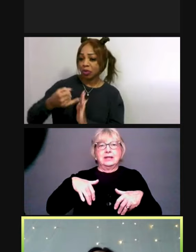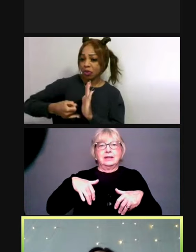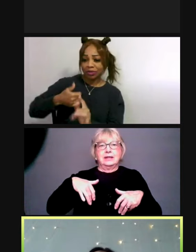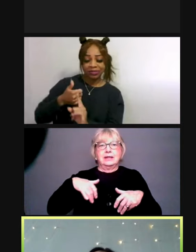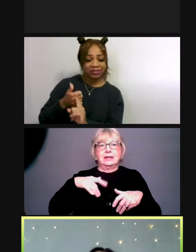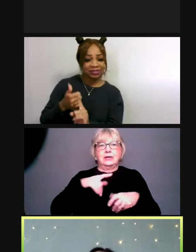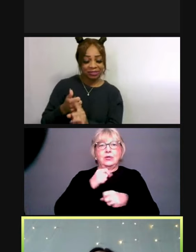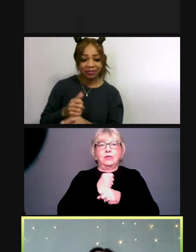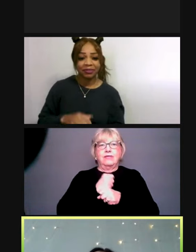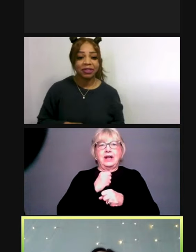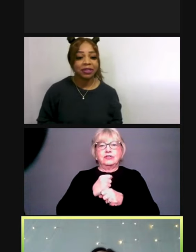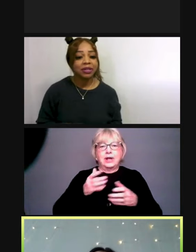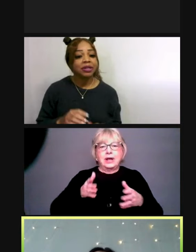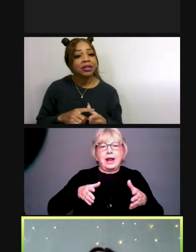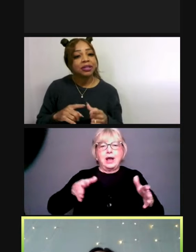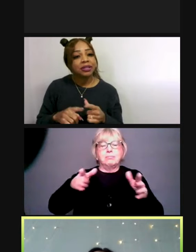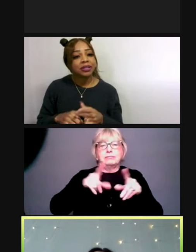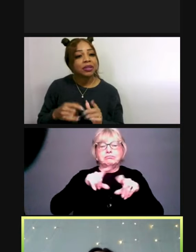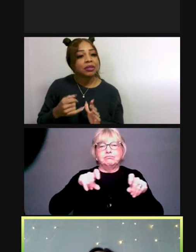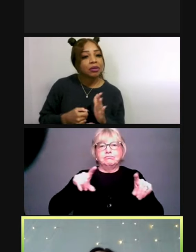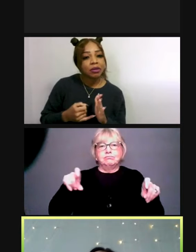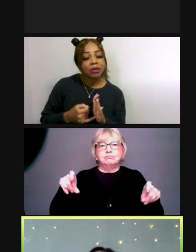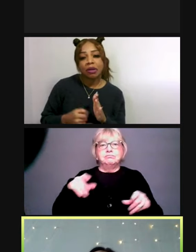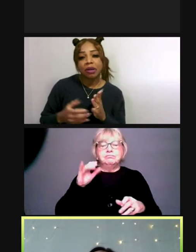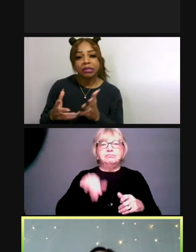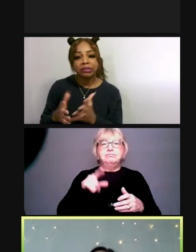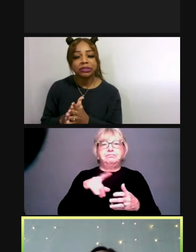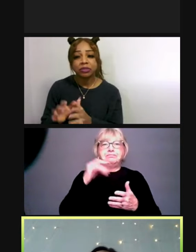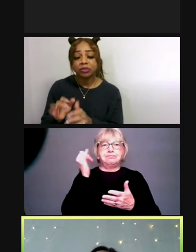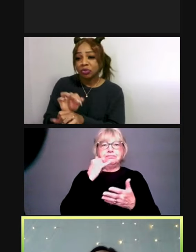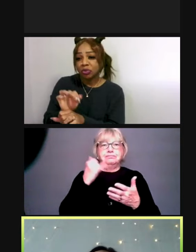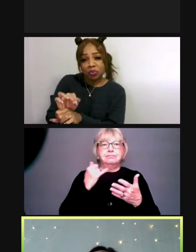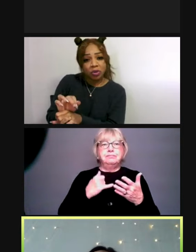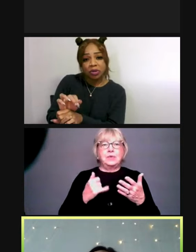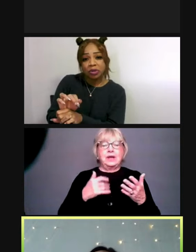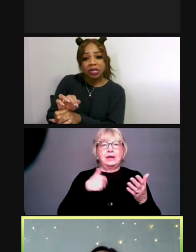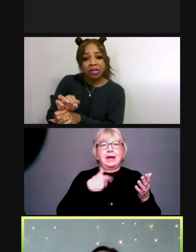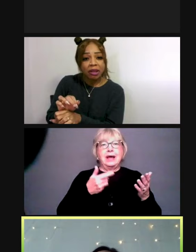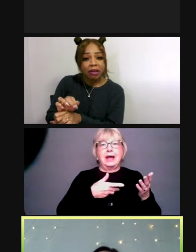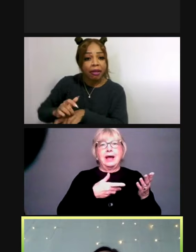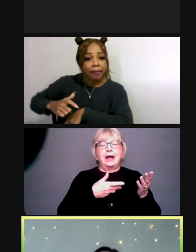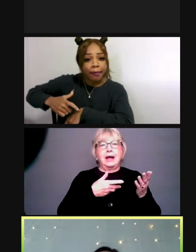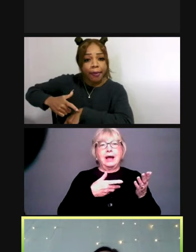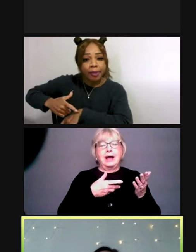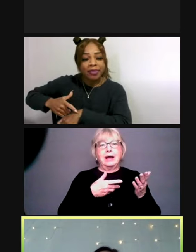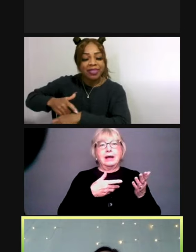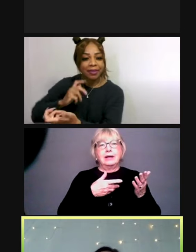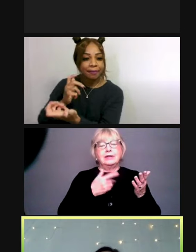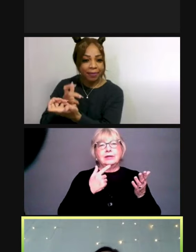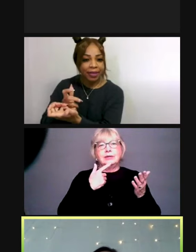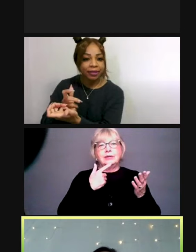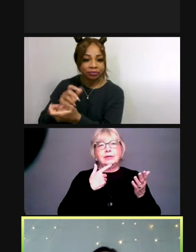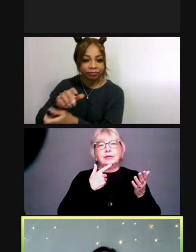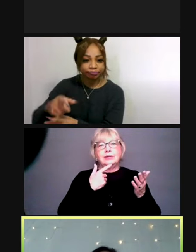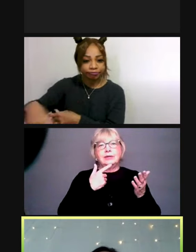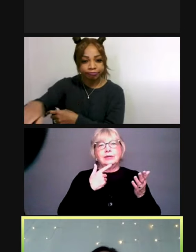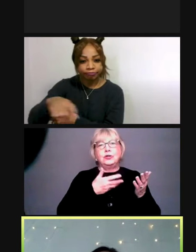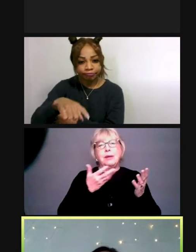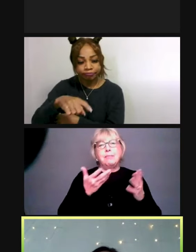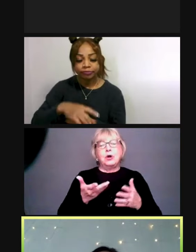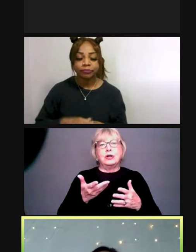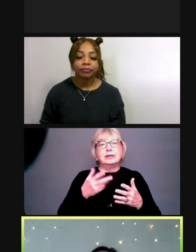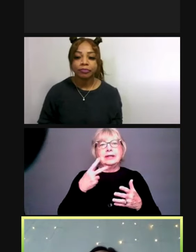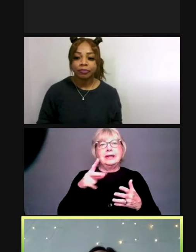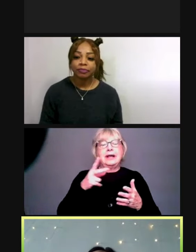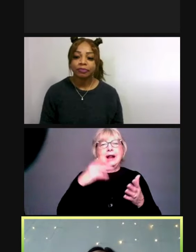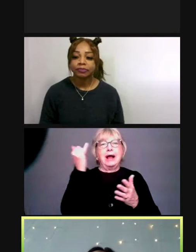et c'est là qu'au fur et à mesure, artistes ont amené leur œuvre